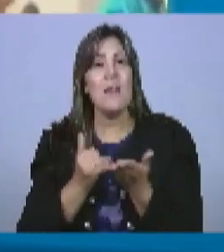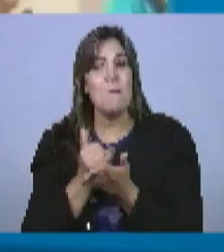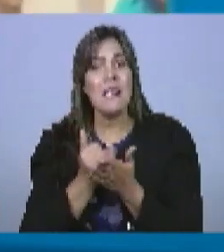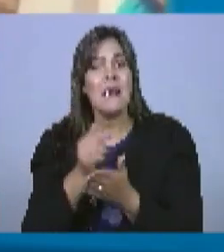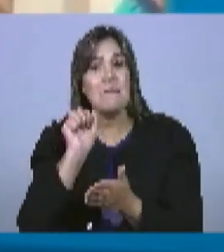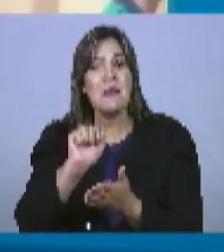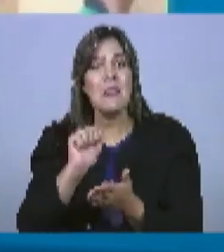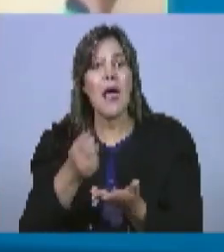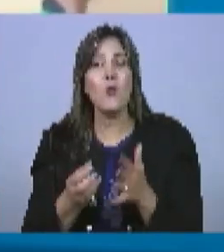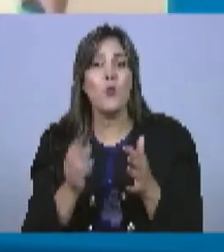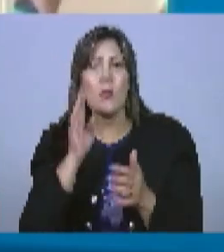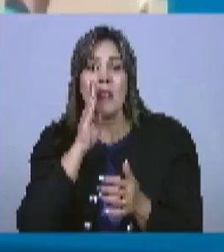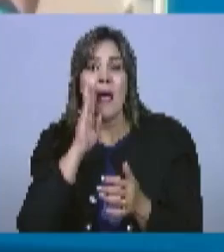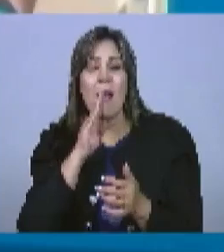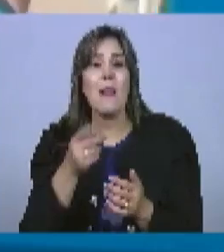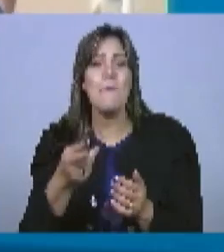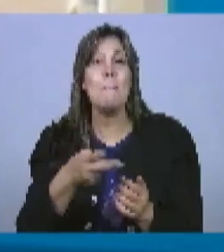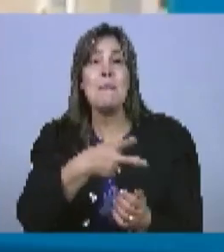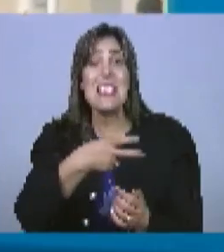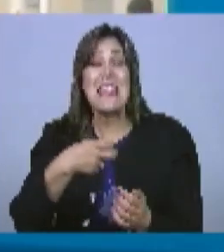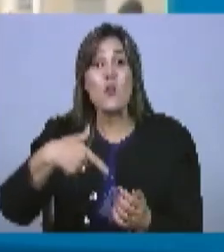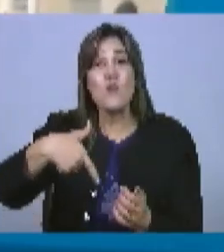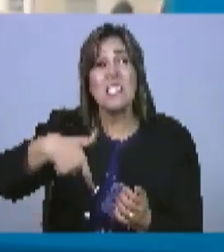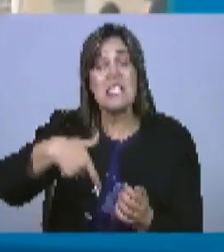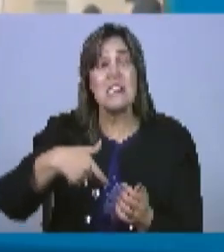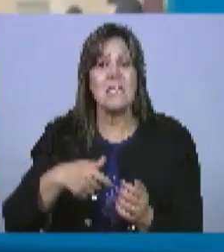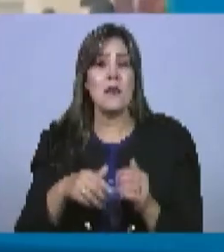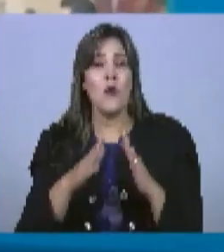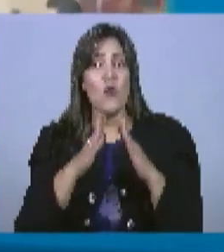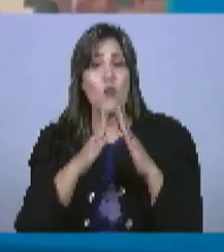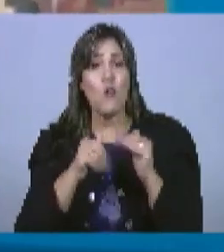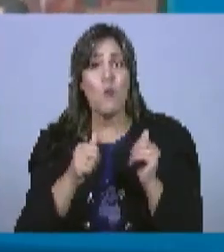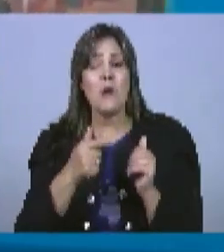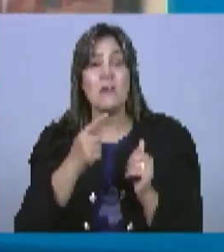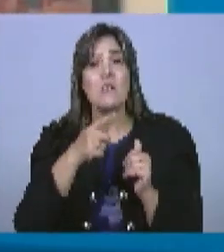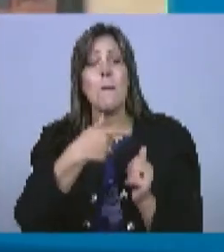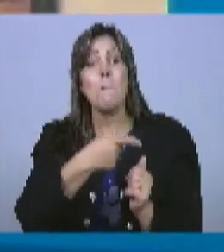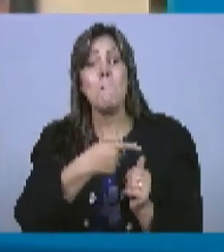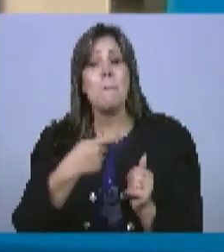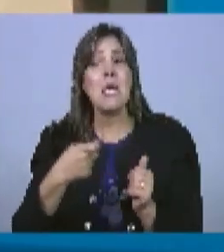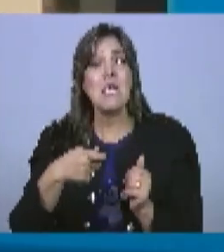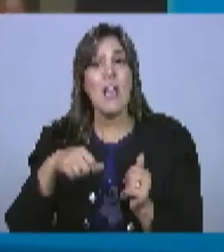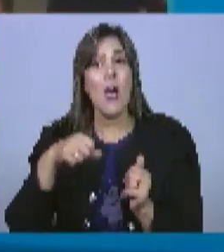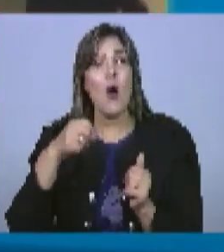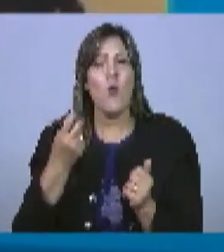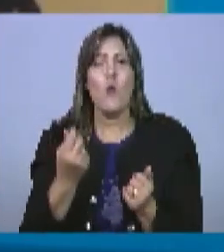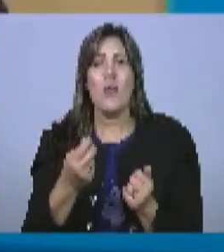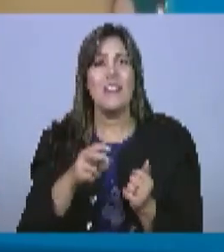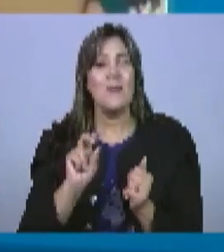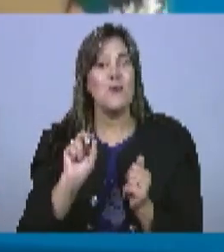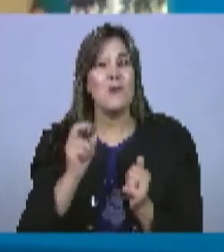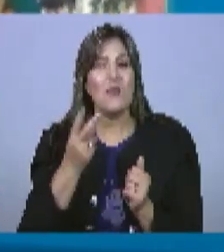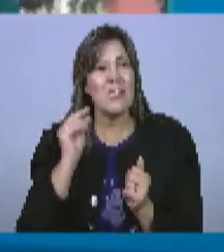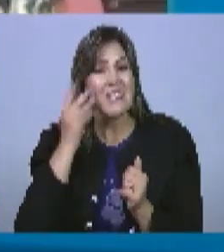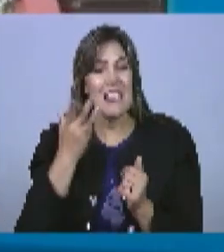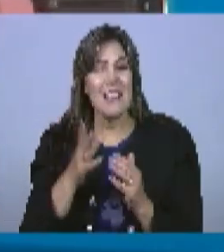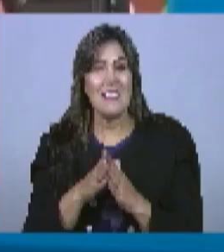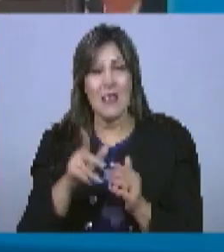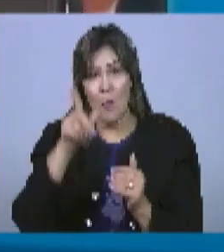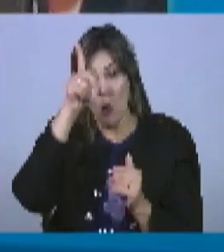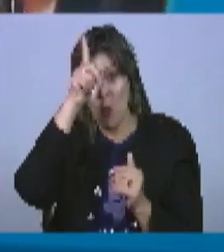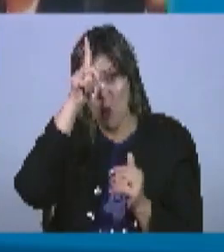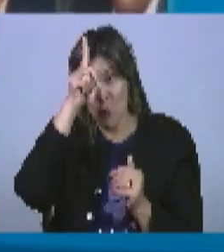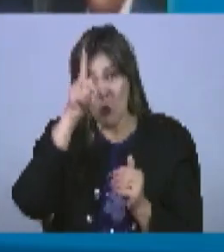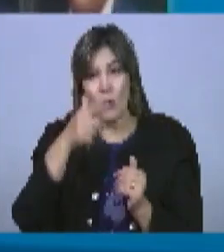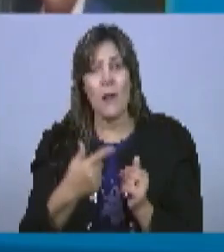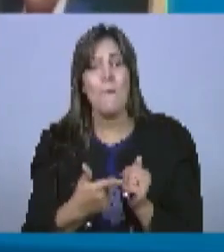118 يوم واقارن نفسي بالصين ليه دي الصين دي بعيده شويه الاردن الدوله المجاوره